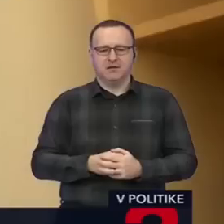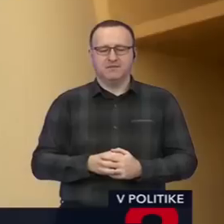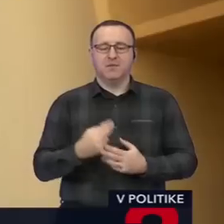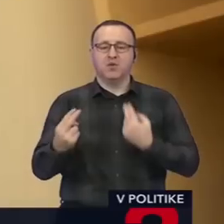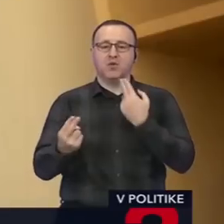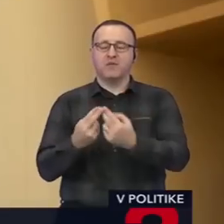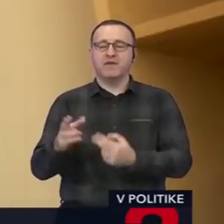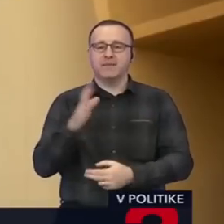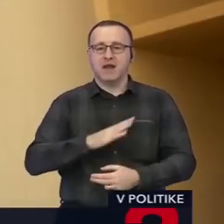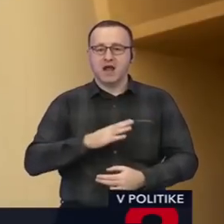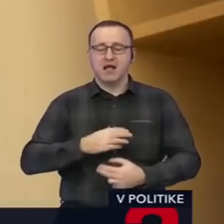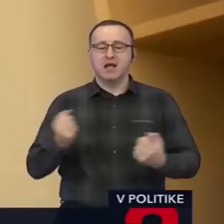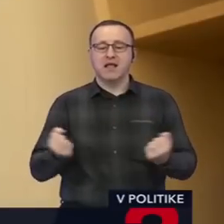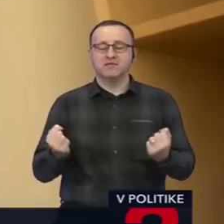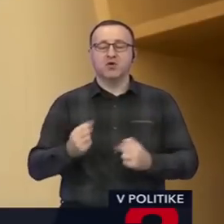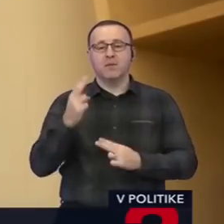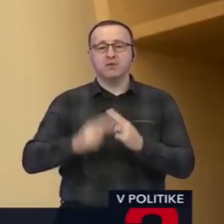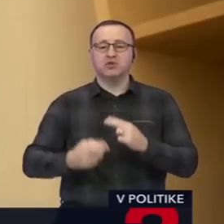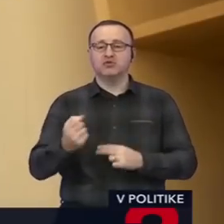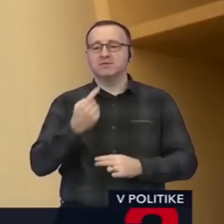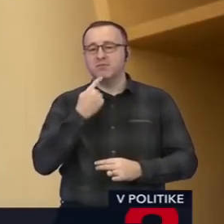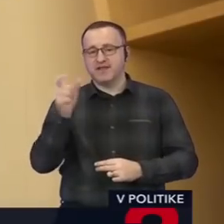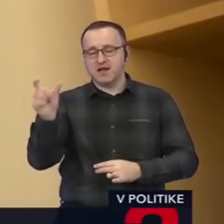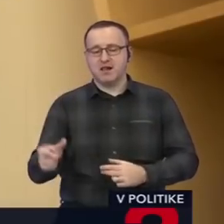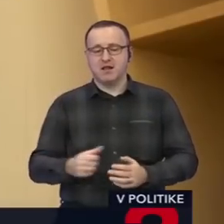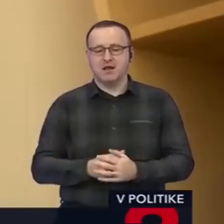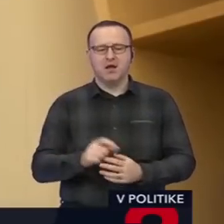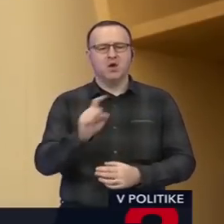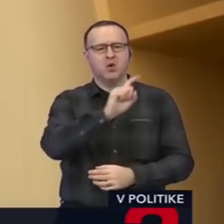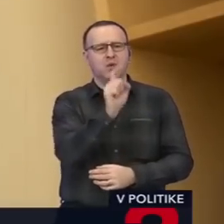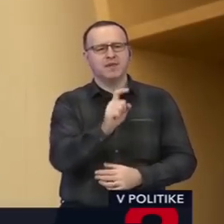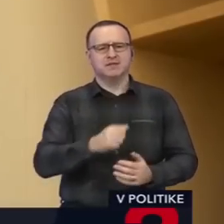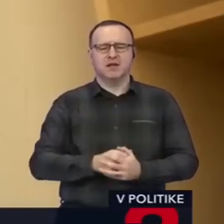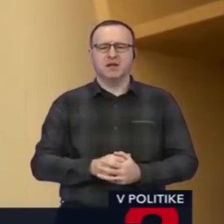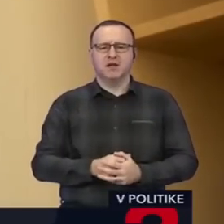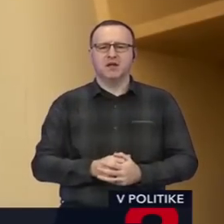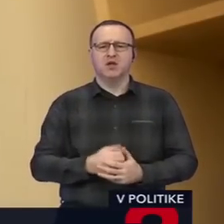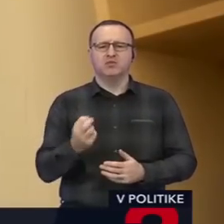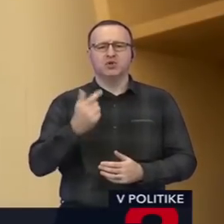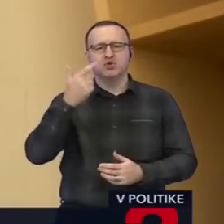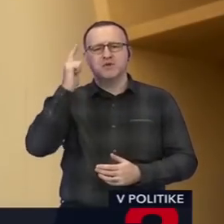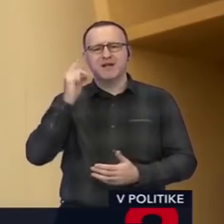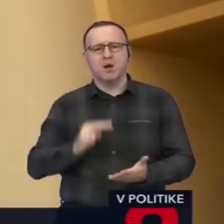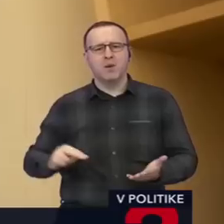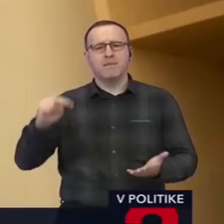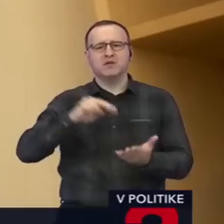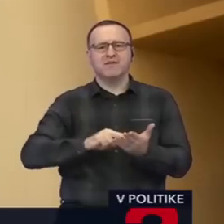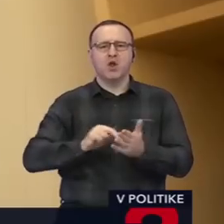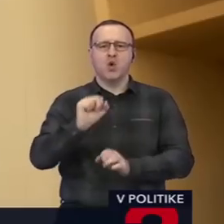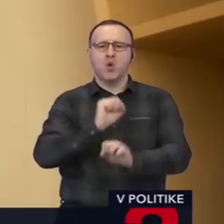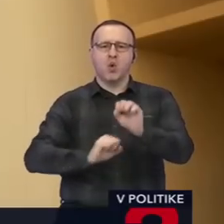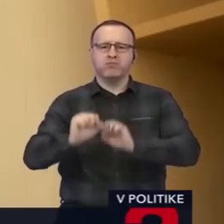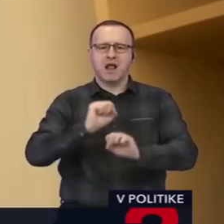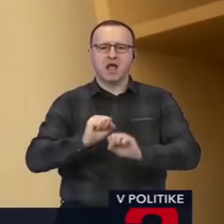Odpoviem rád, ale najskôr tomu poslednému, čo ste povedali, pán redaktor. Tá otázka, že či by sa Slováci postavili za obranu krajiny, Slováci a